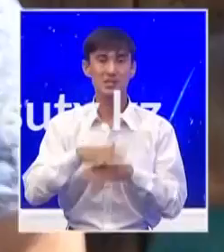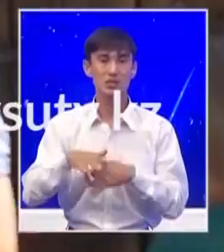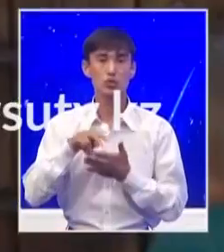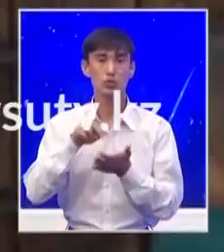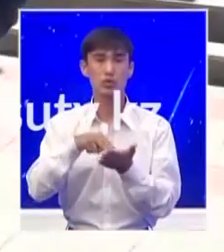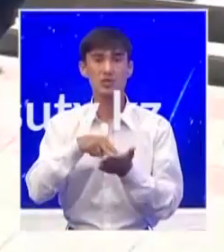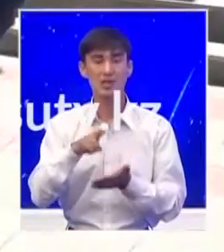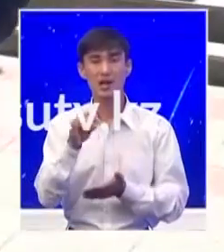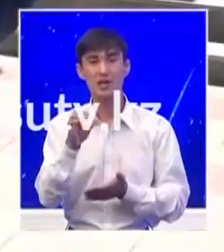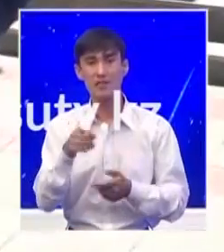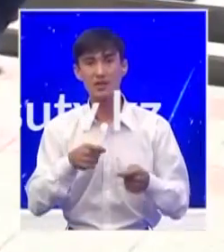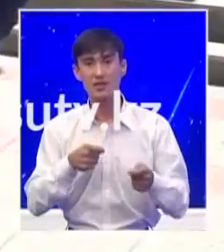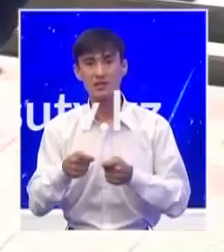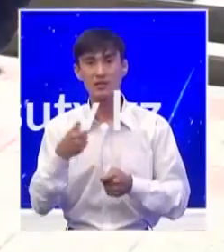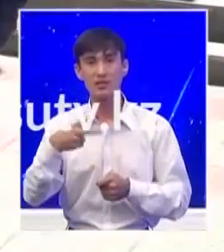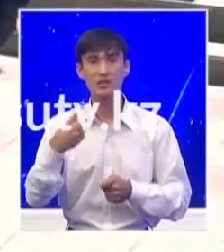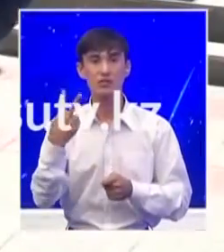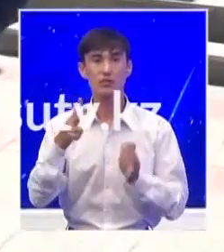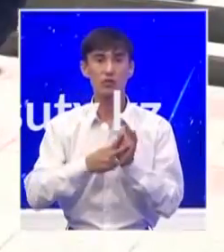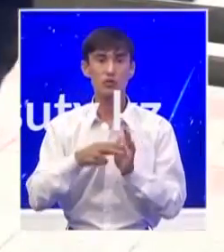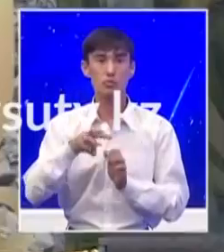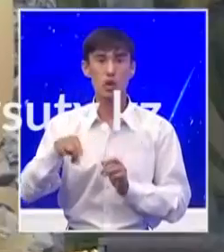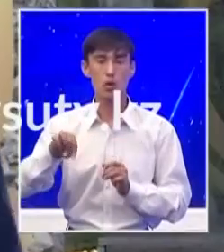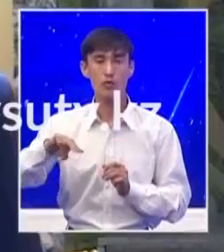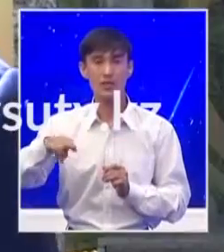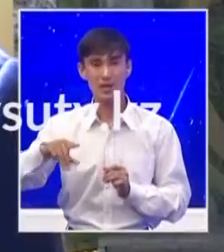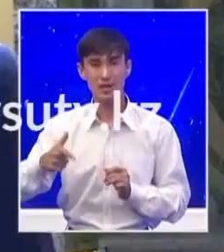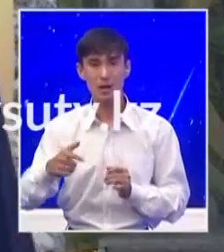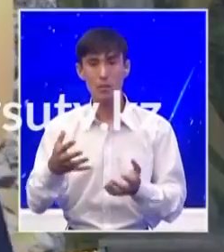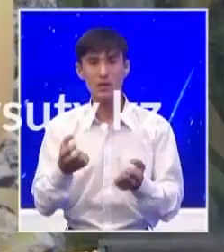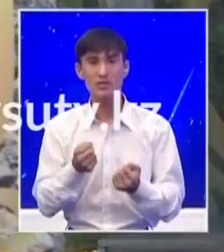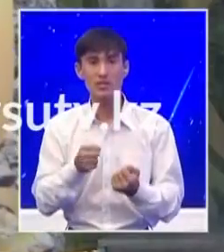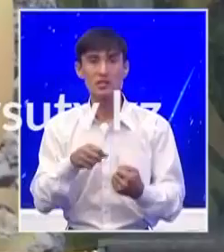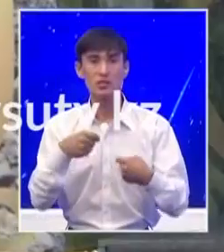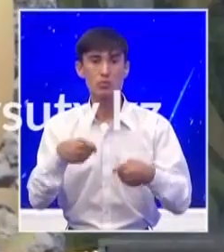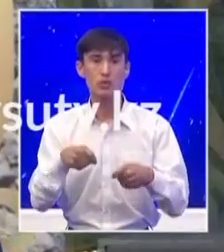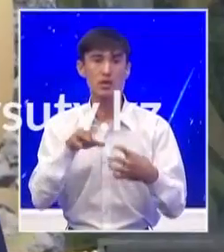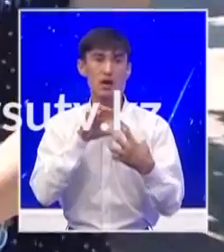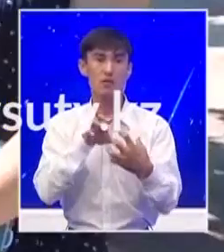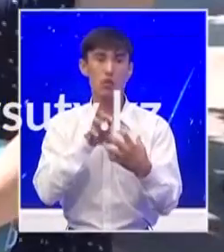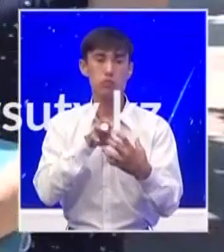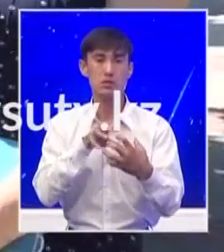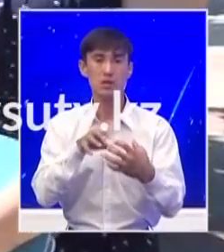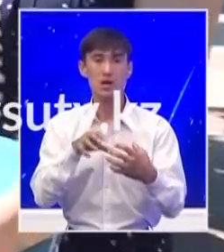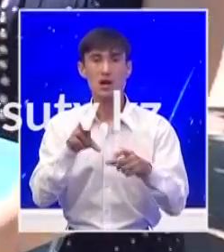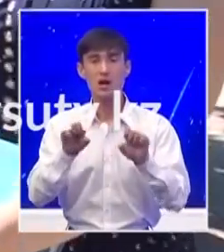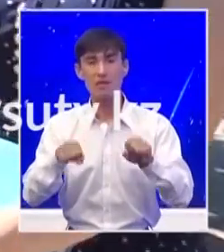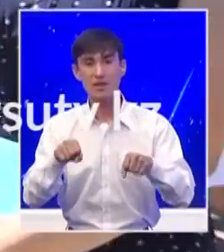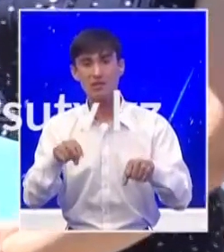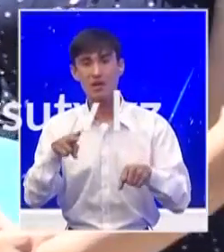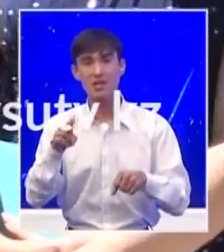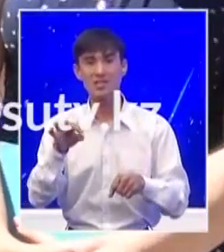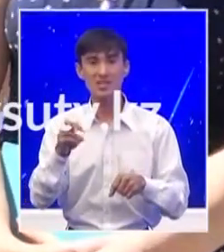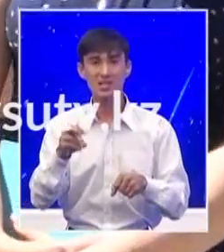краеведения было выделено 28,5 миллионов тенге на приобретение автобуса, квадроцикла и лыж. Помимо этого, в ближайшее время